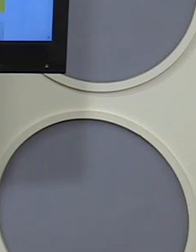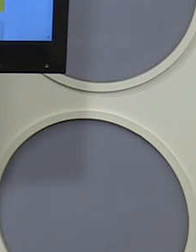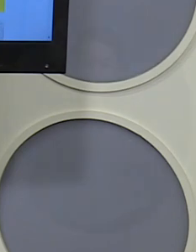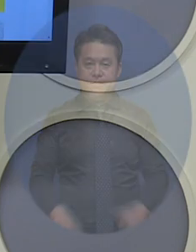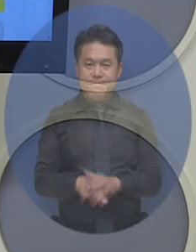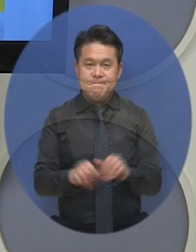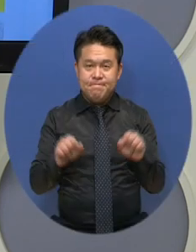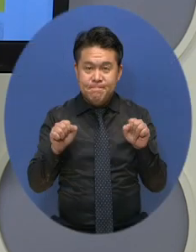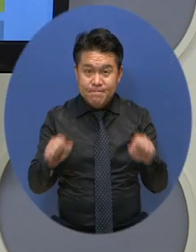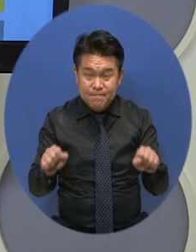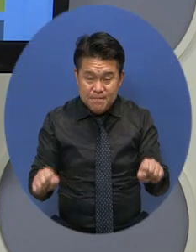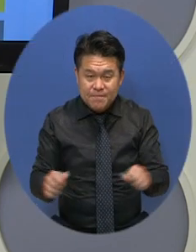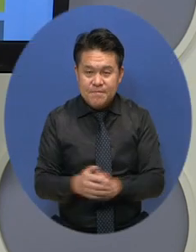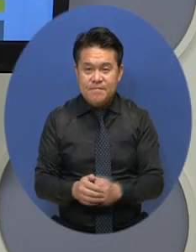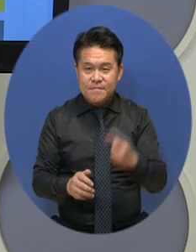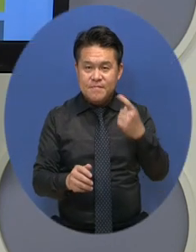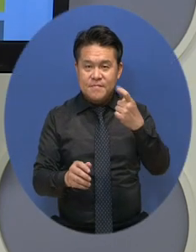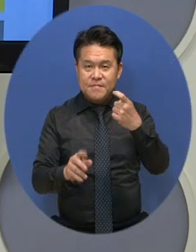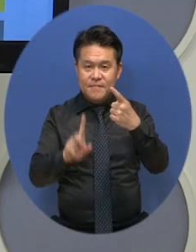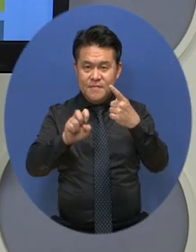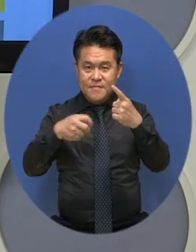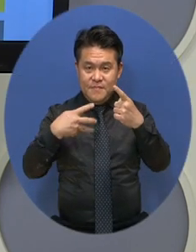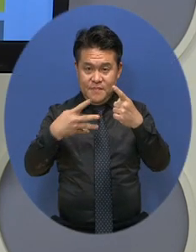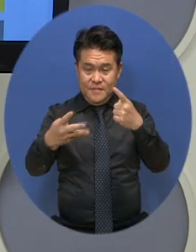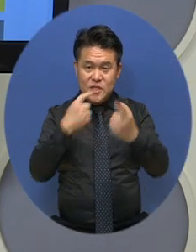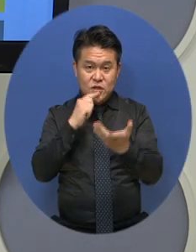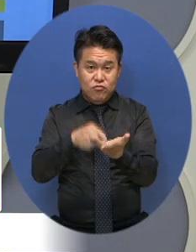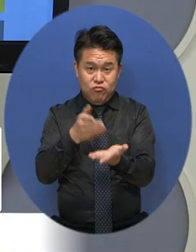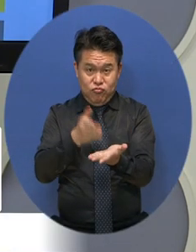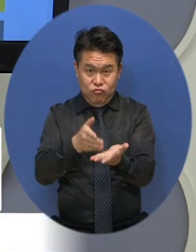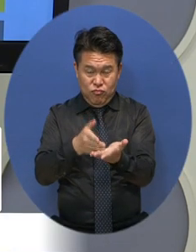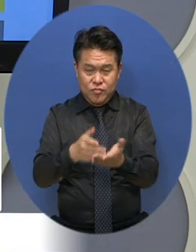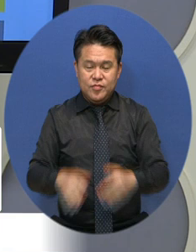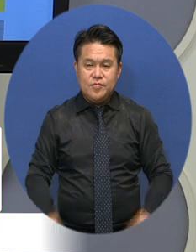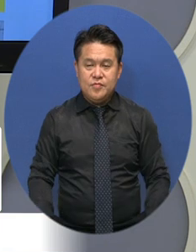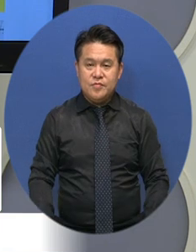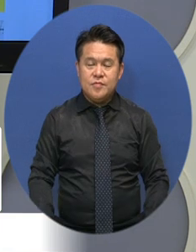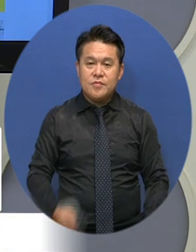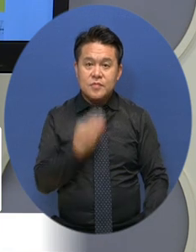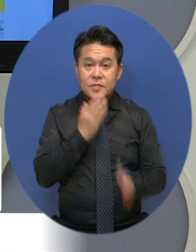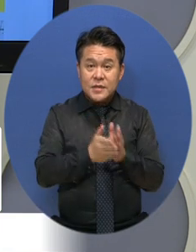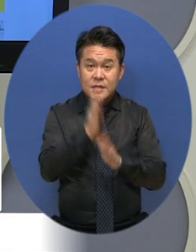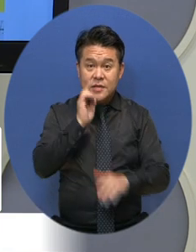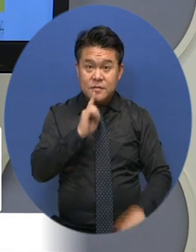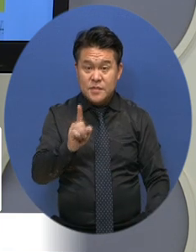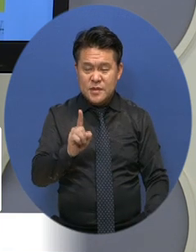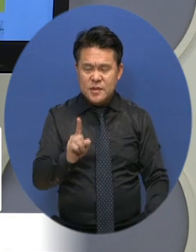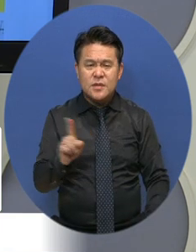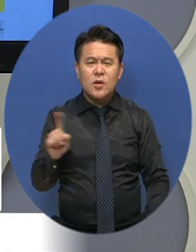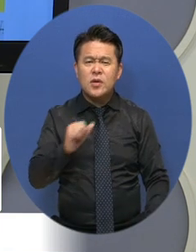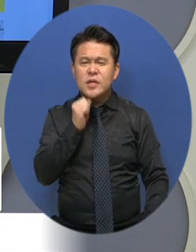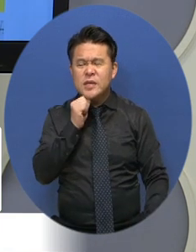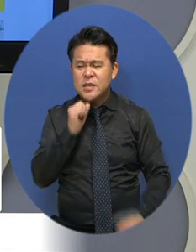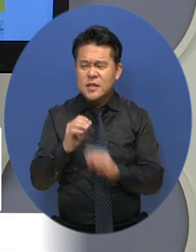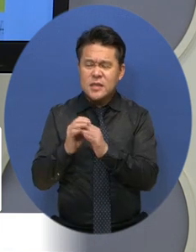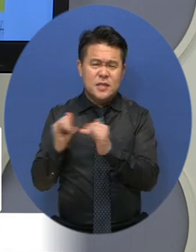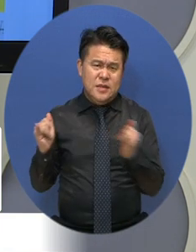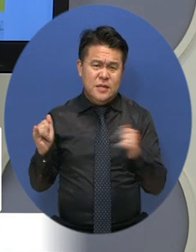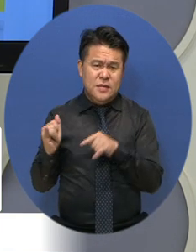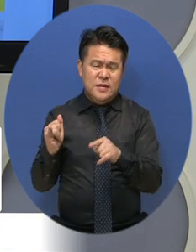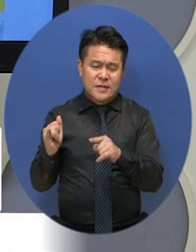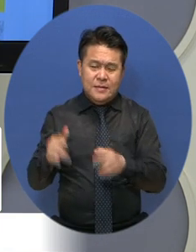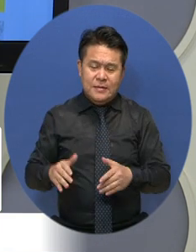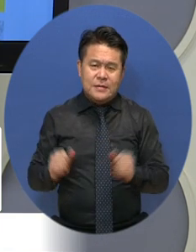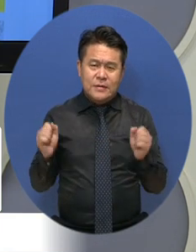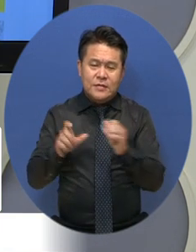11월 24일 만만한 웃습니다 서울시는 에너지 취약계층에 따뜻한 겨울나기 지원을 위해 다가온